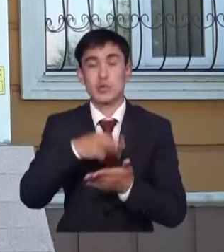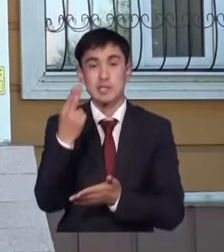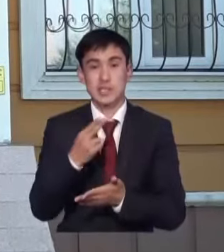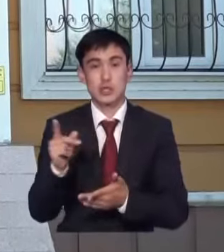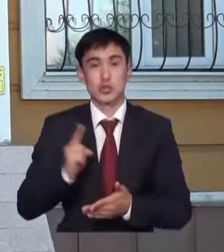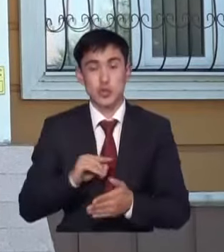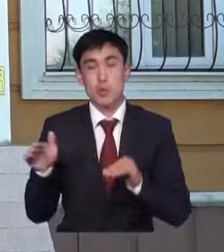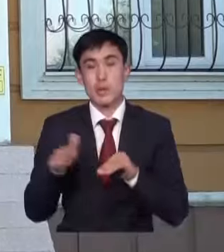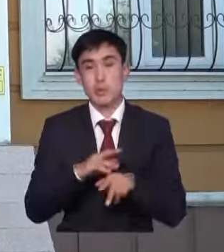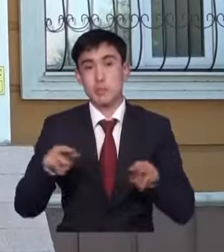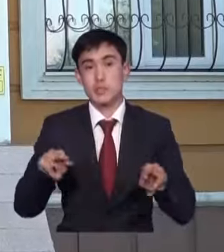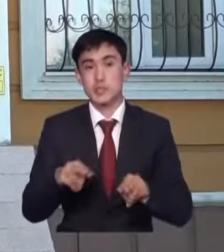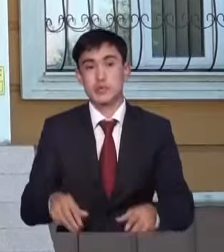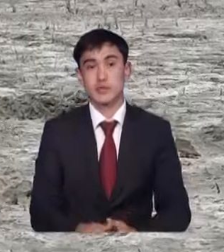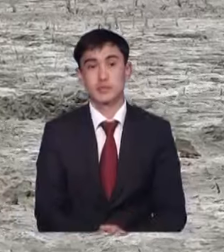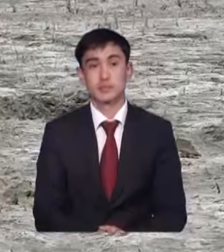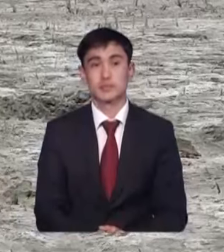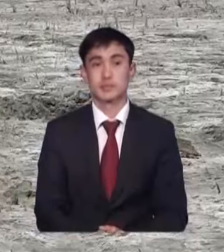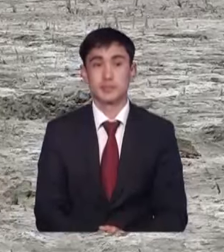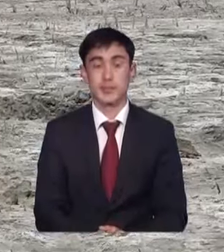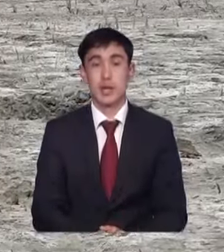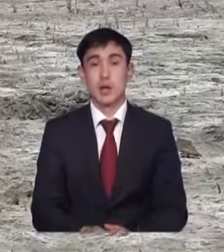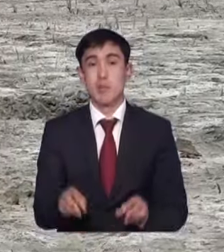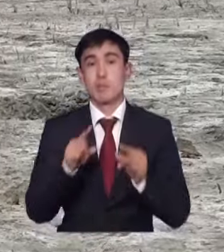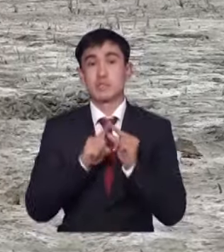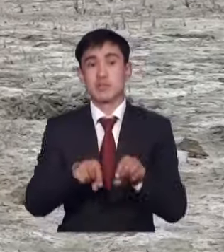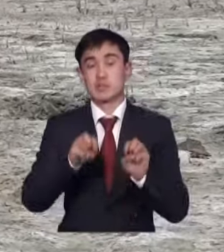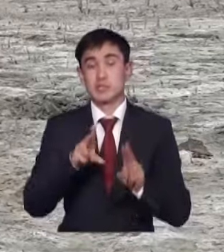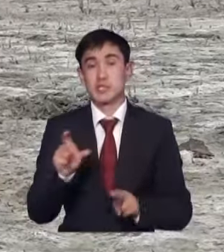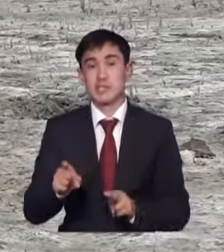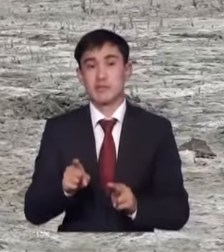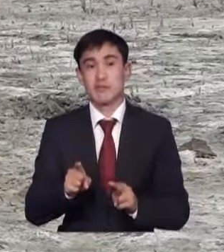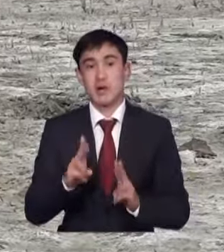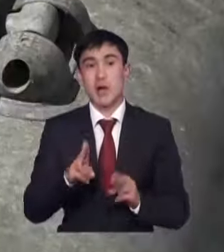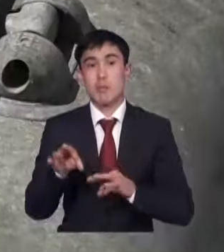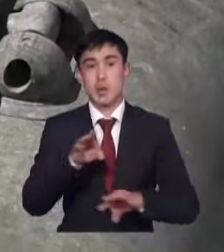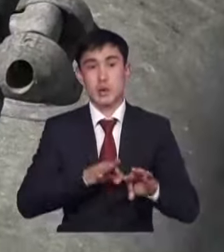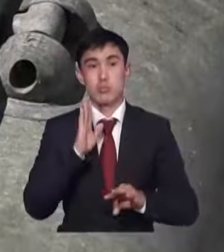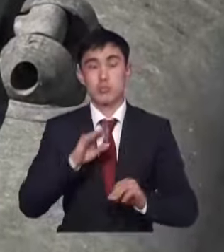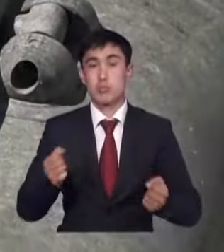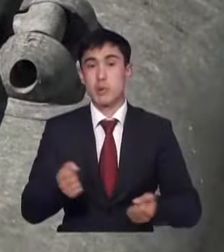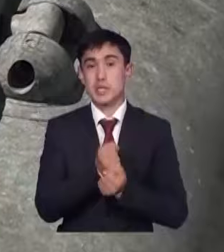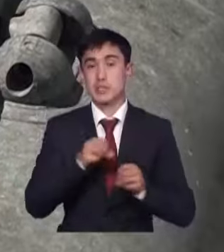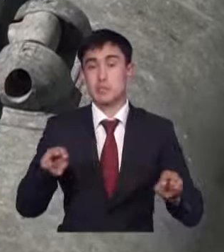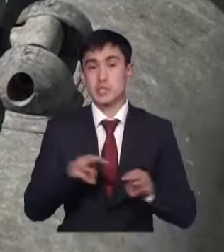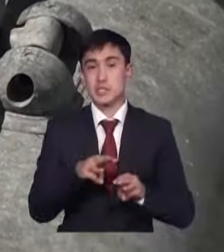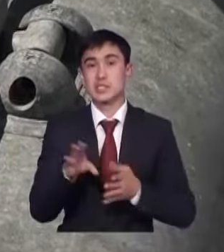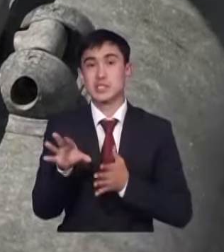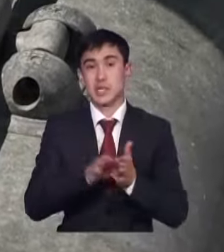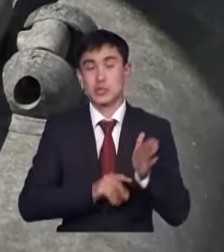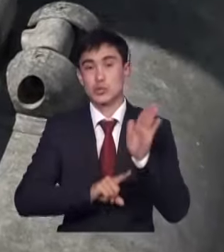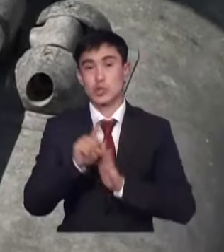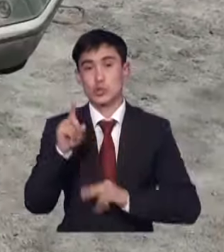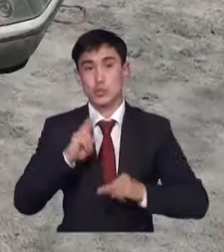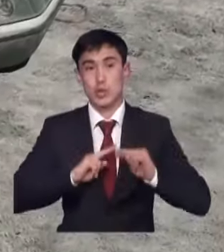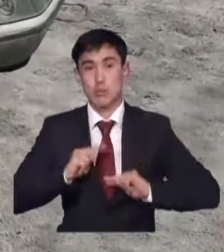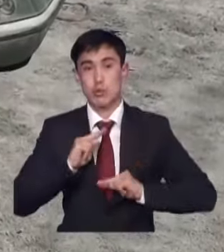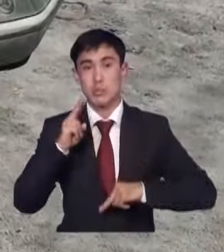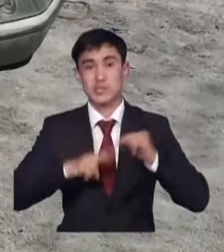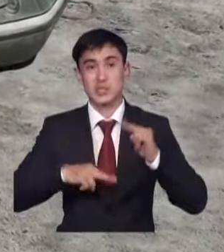Ждем одобрения министерства. По словам специалистов отрасли, как только проект будет поддержан министерством, сразу же начнутся работы